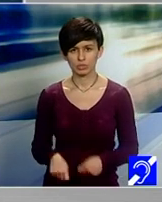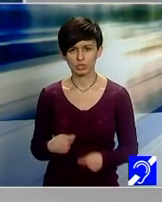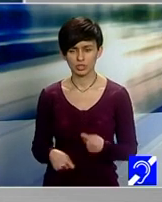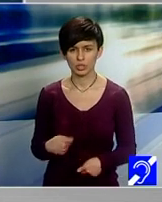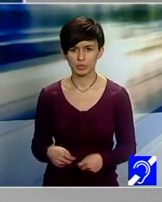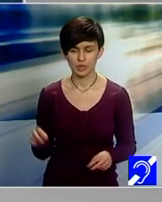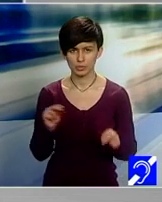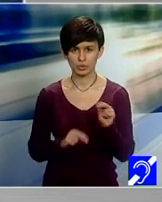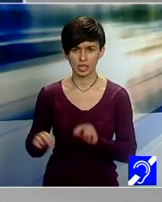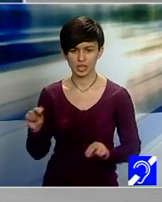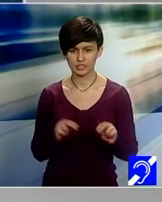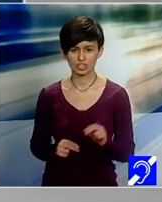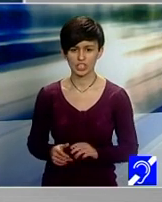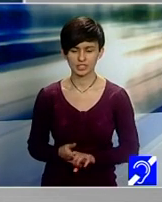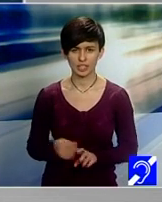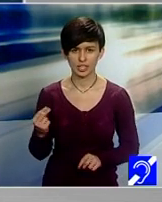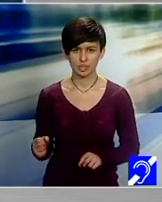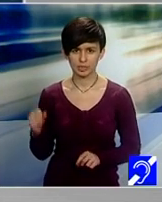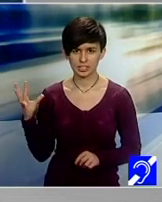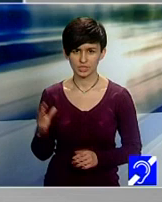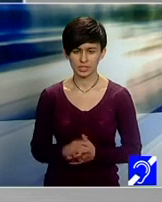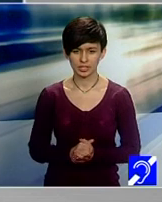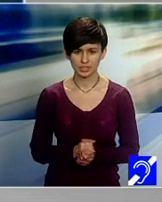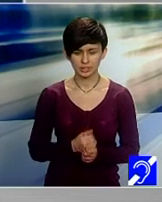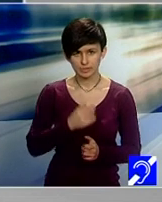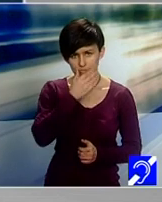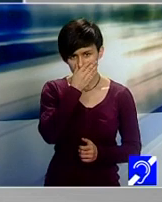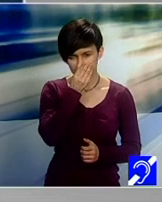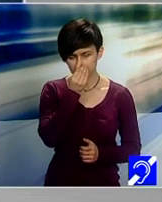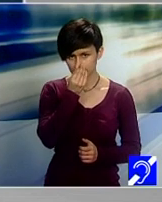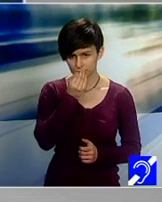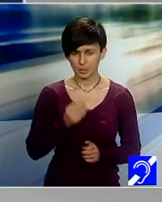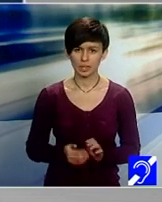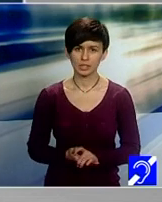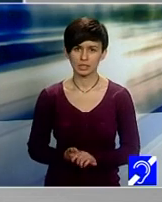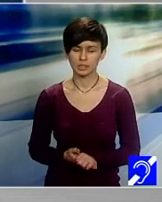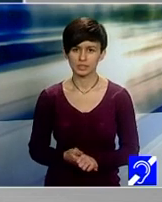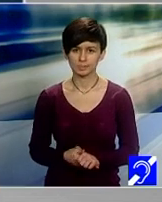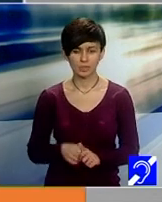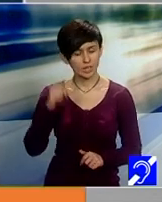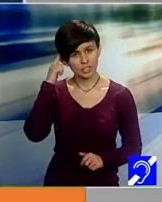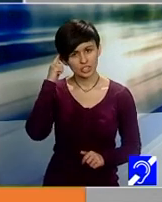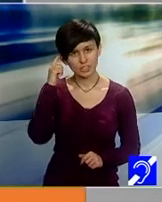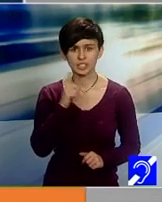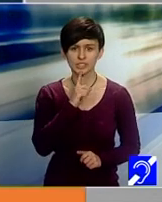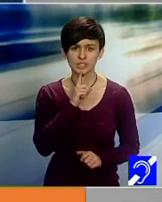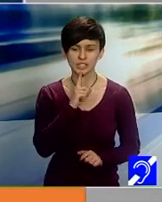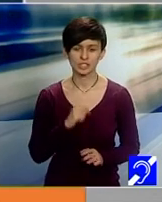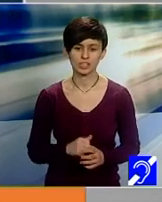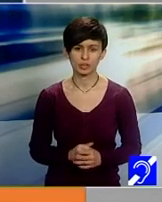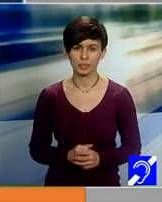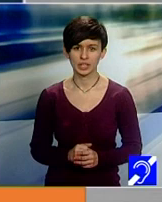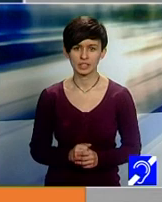al Ecoruralis. Bună ziua! Salut, bună! Domnule Cucu, știați că sunteți supranumit de colegii